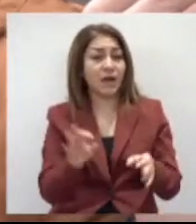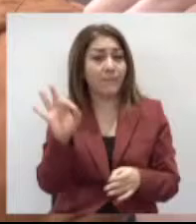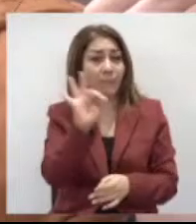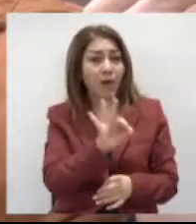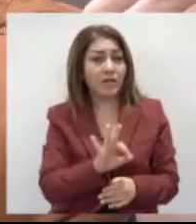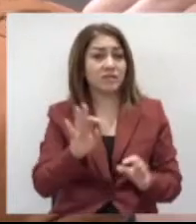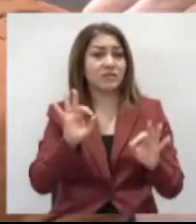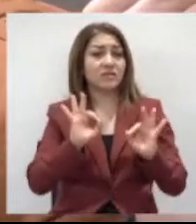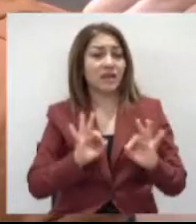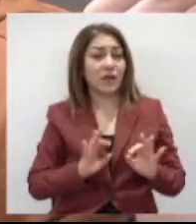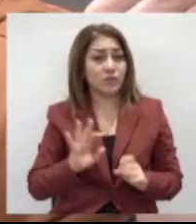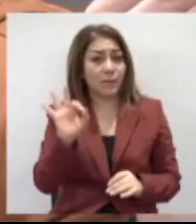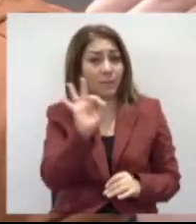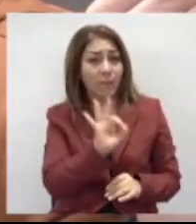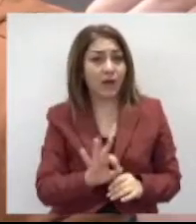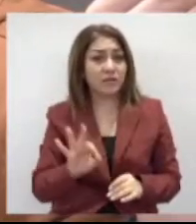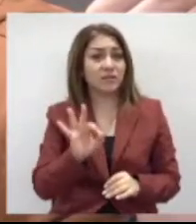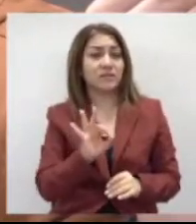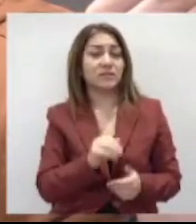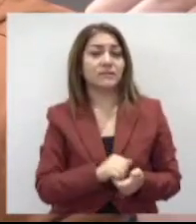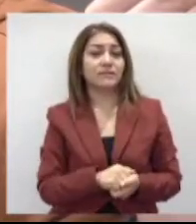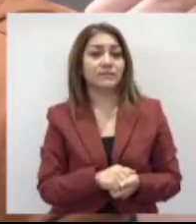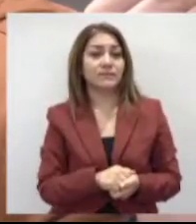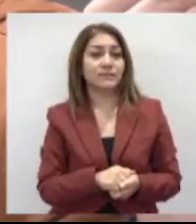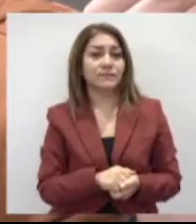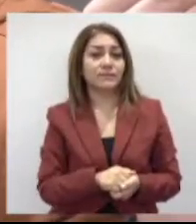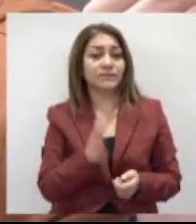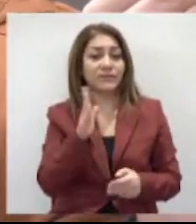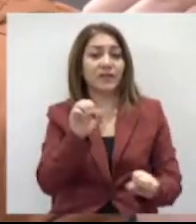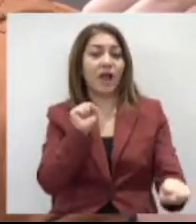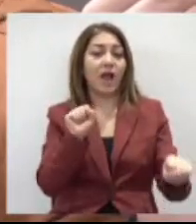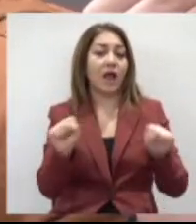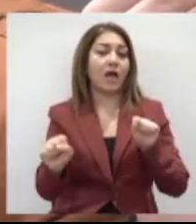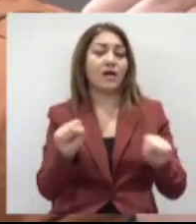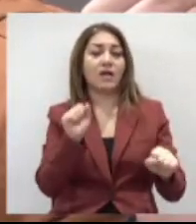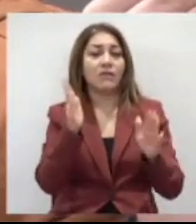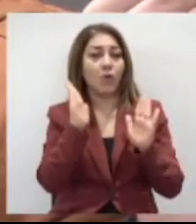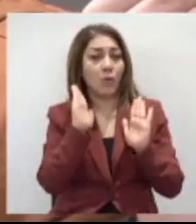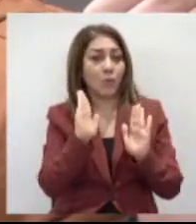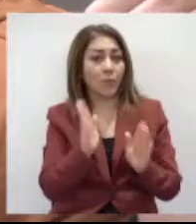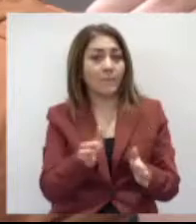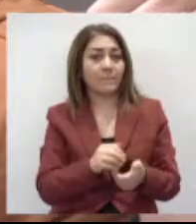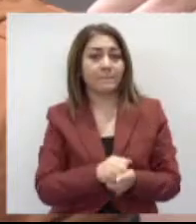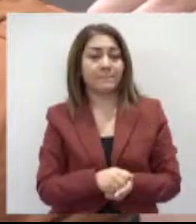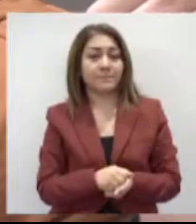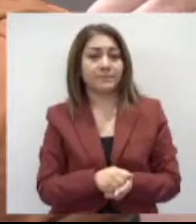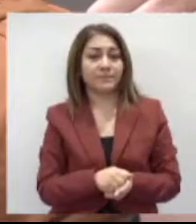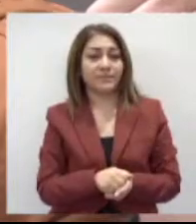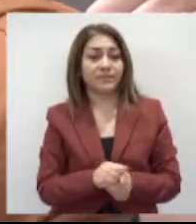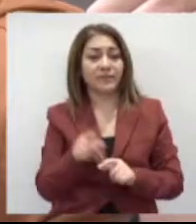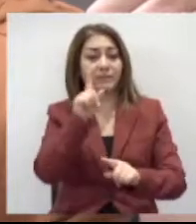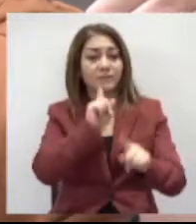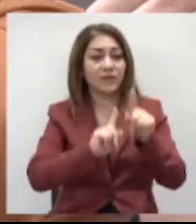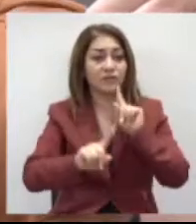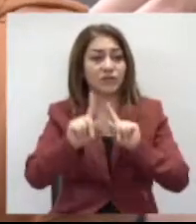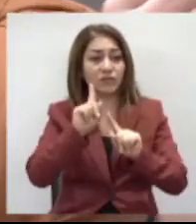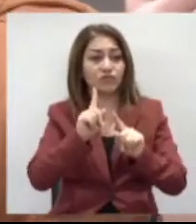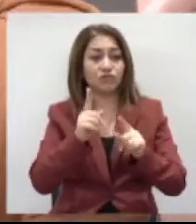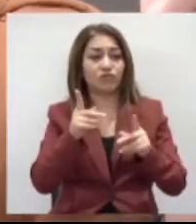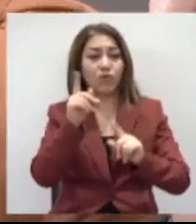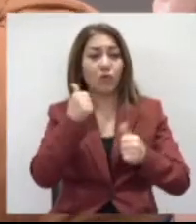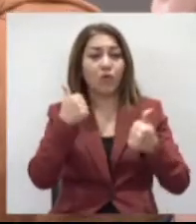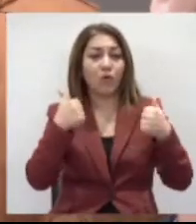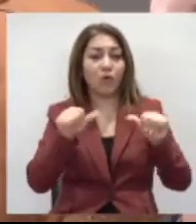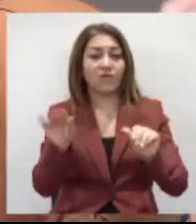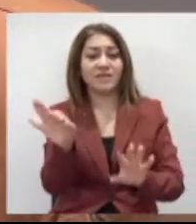կամ դատախազության վերաբերյալ կլինեն կարգավորումներ, կամ ասենք մնացած կենտրոնական դրական հանձնաժողովի ձևավորման